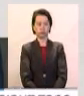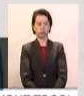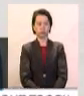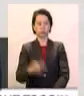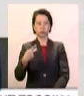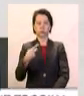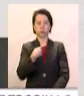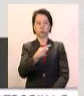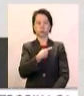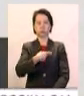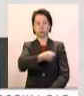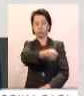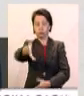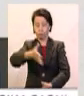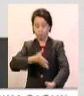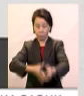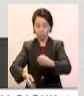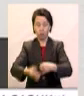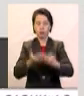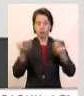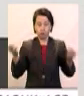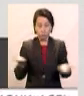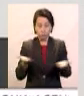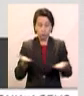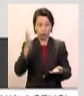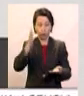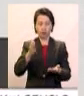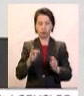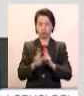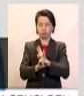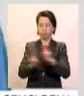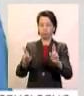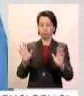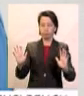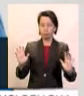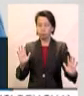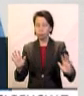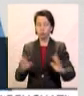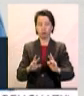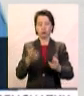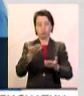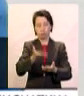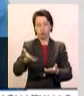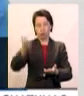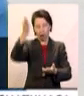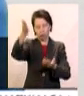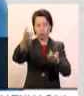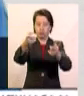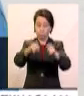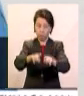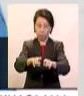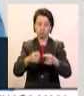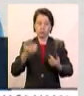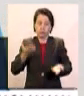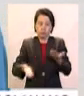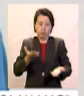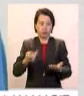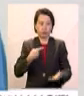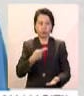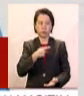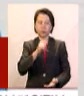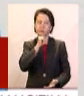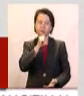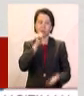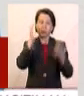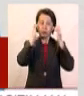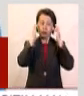Kita nelayan di sini akan mengambil persediaan benda-benda yang akan berlaku ni kan, kemungkinan kita